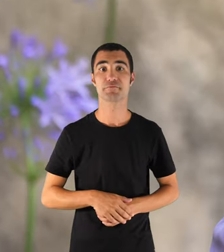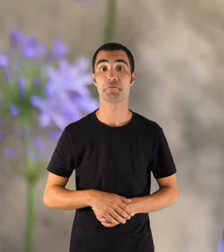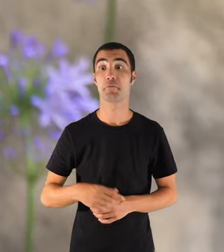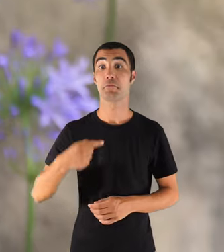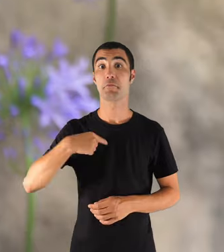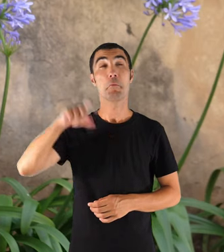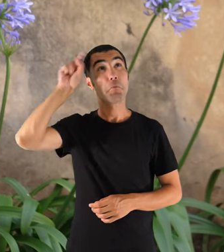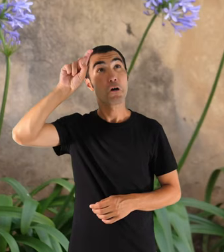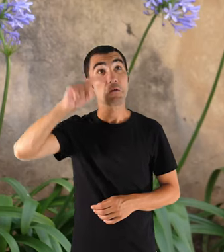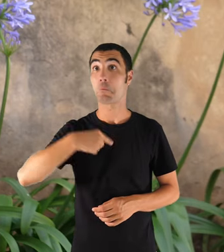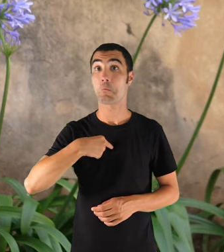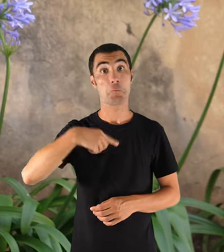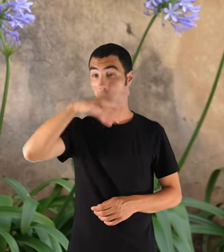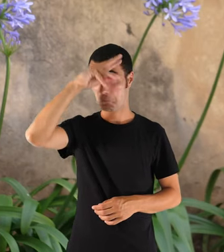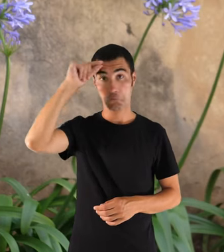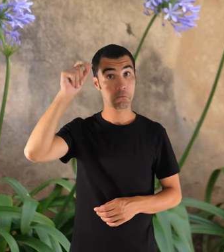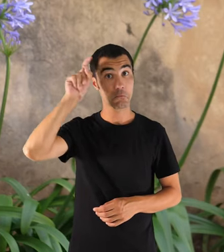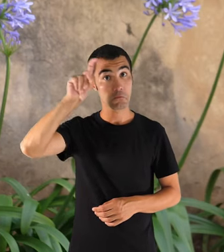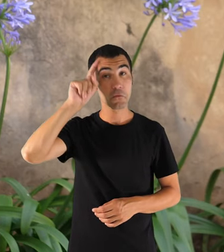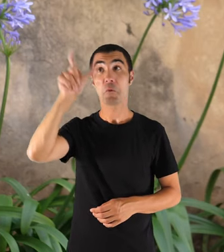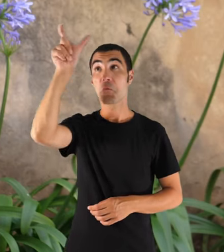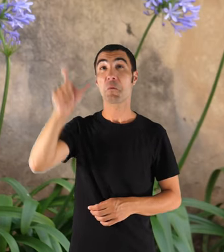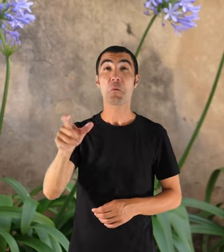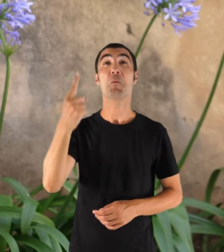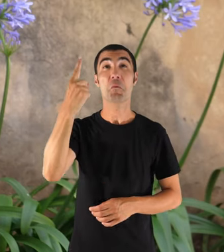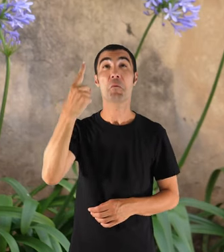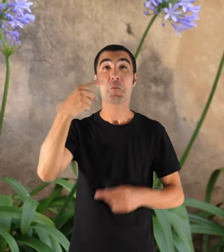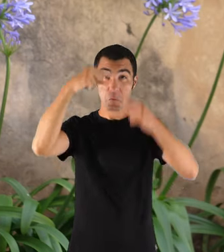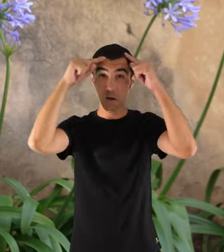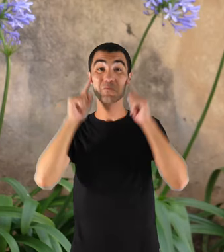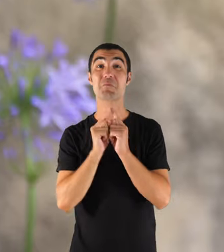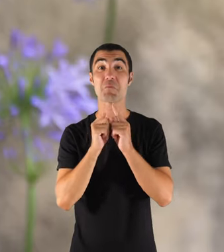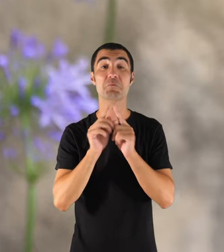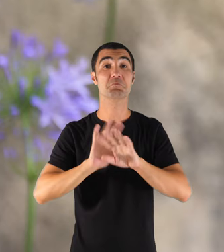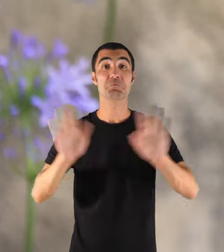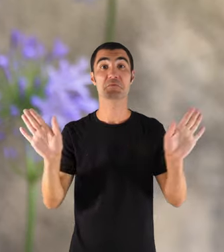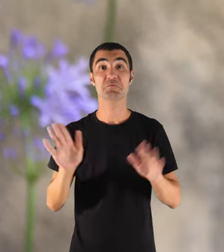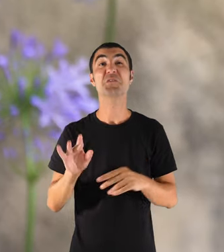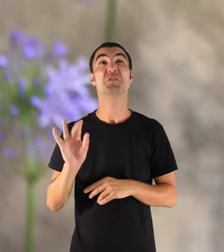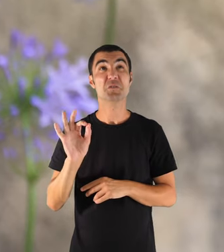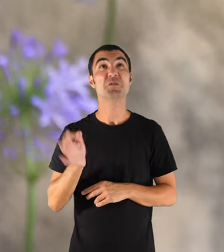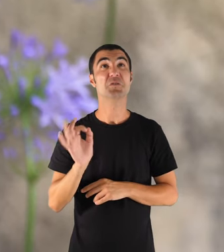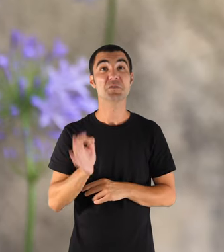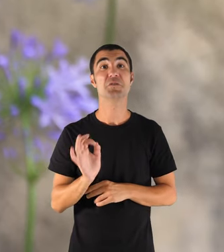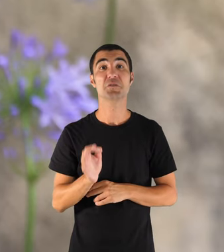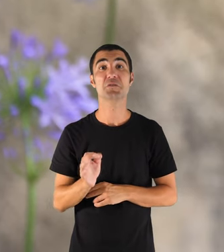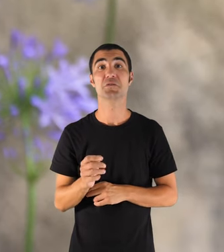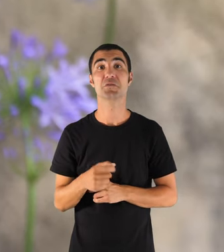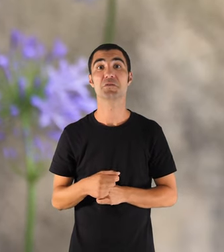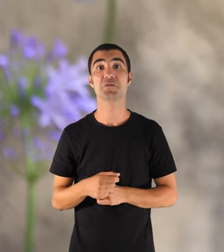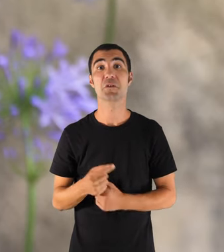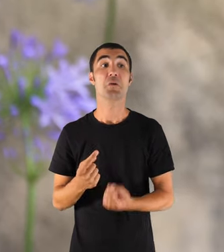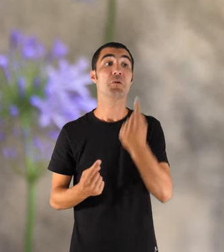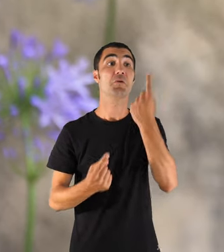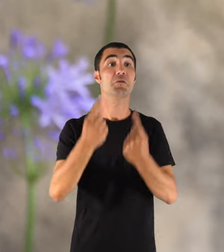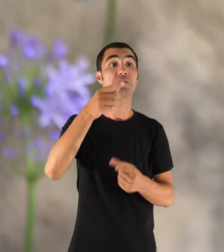no me'n recordo cap. Per Margalida hi havia una monja. Hi havia monges. Sí, pintura sí, i qualque dia no, i qualque